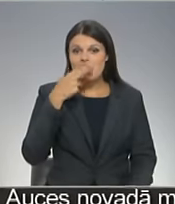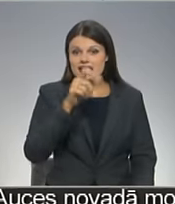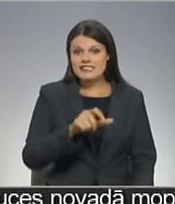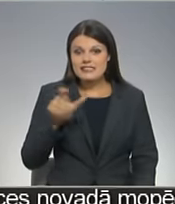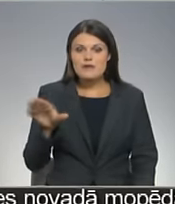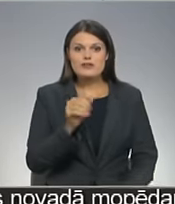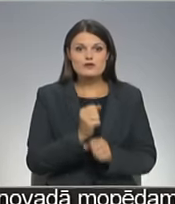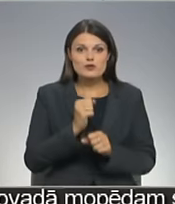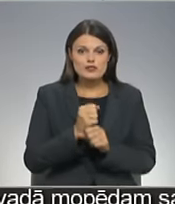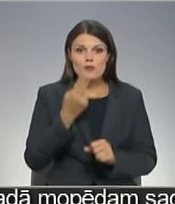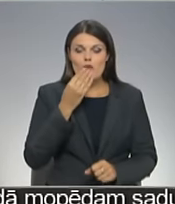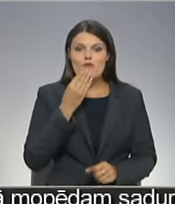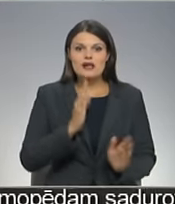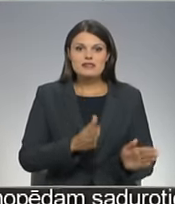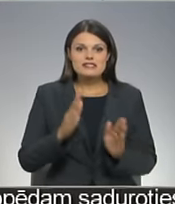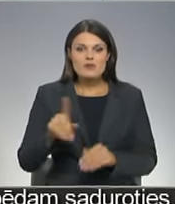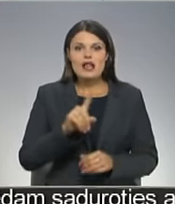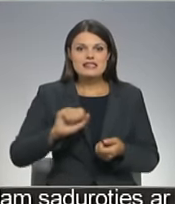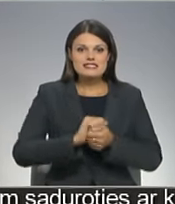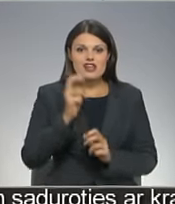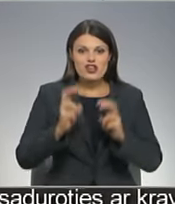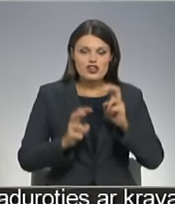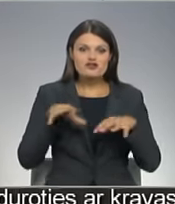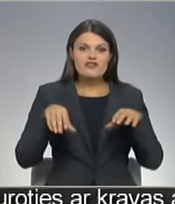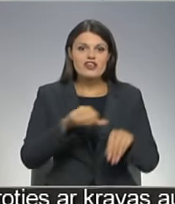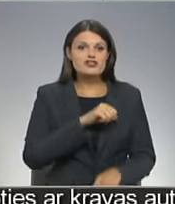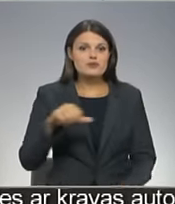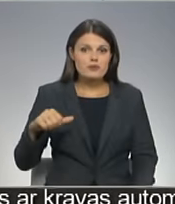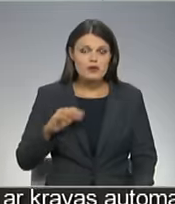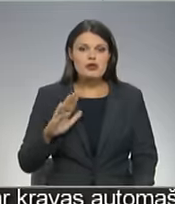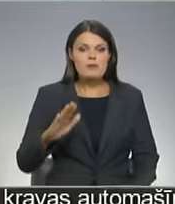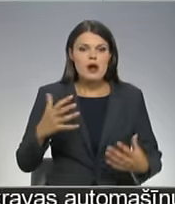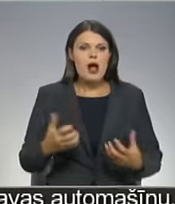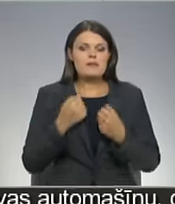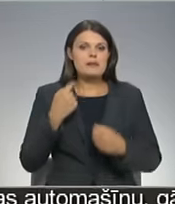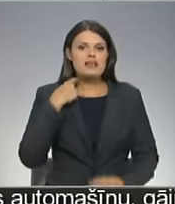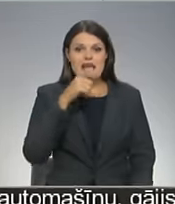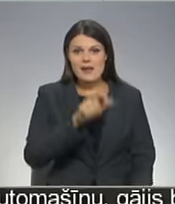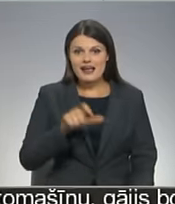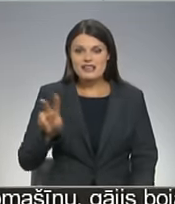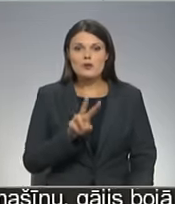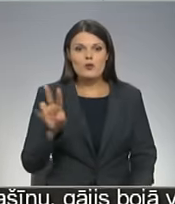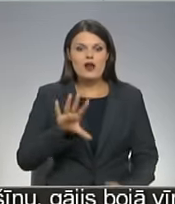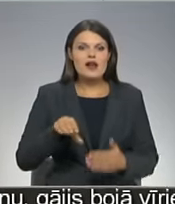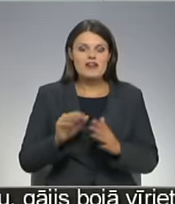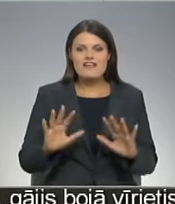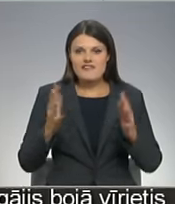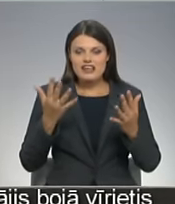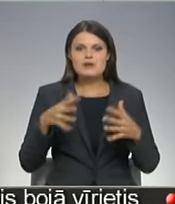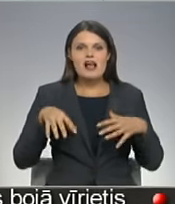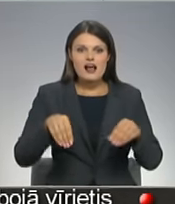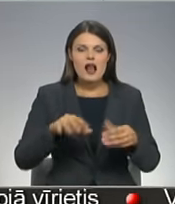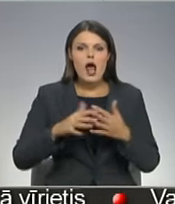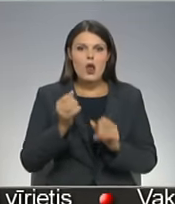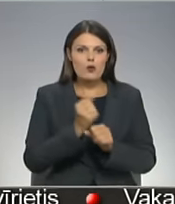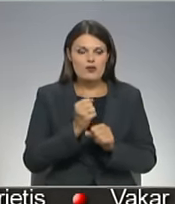saimnieki visus darbus no barības sagatavošanas līdz pat siera ražošanai veic paši. Pie uzņēmīgajiem rīdzniekiem, kuri ar vien veiksmīgāk tiek